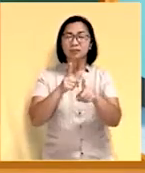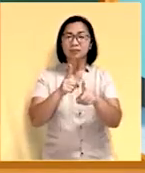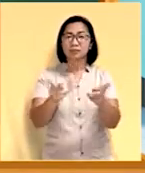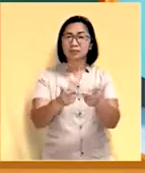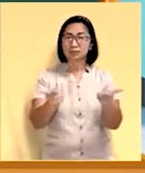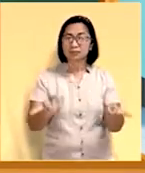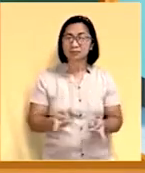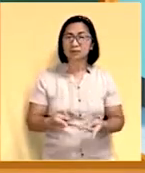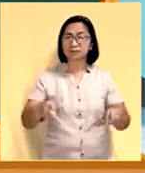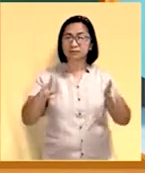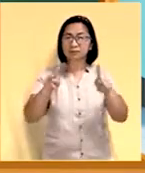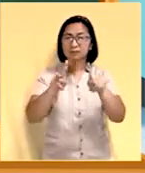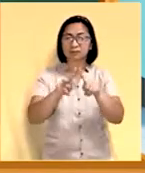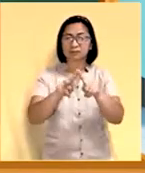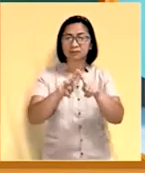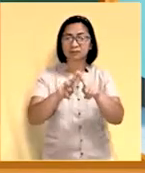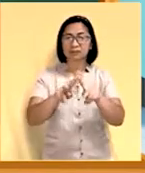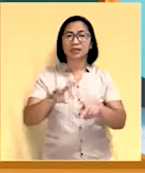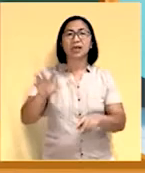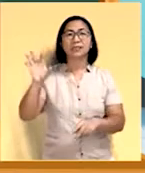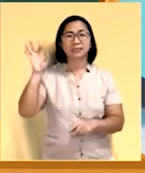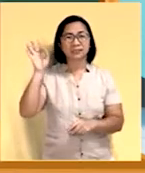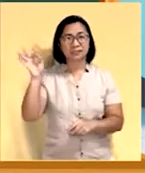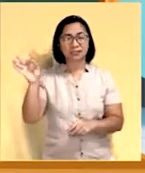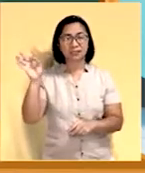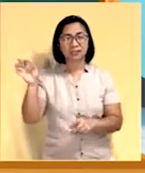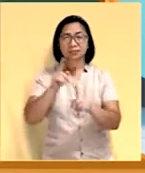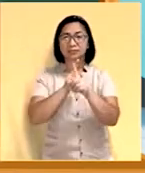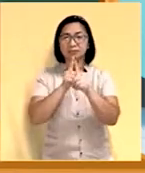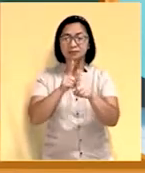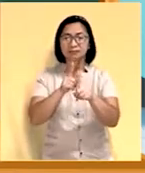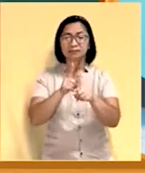place value na ito ay 90.